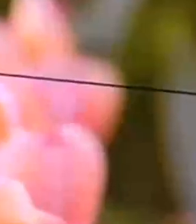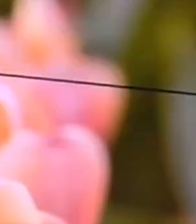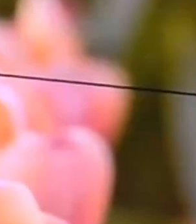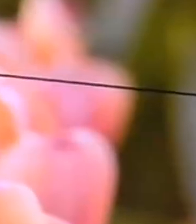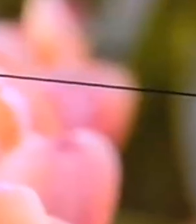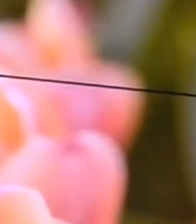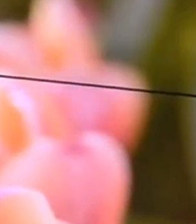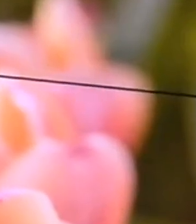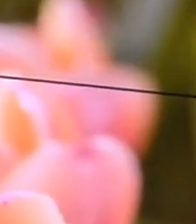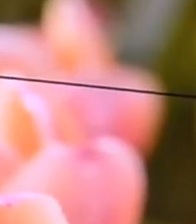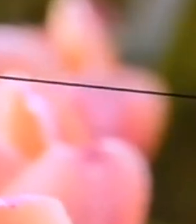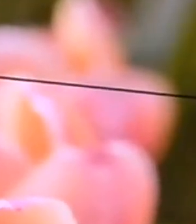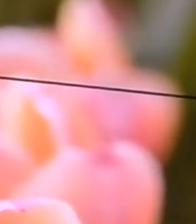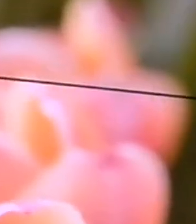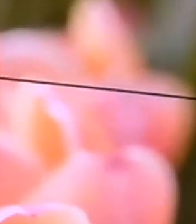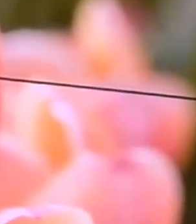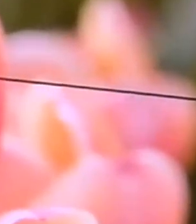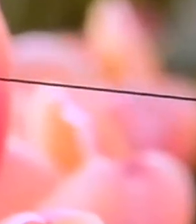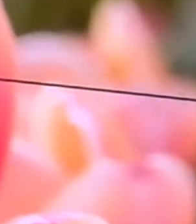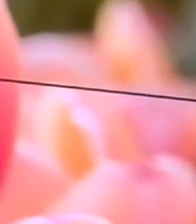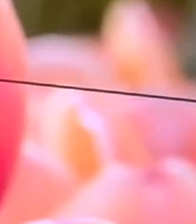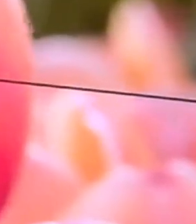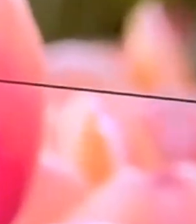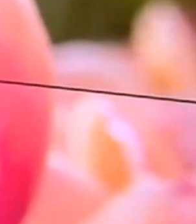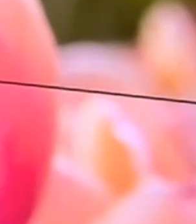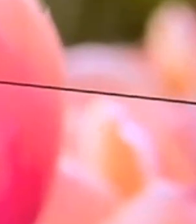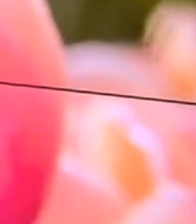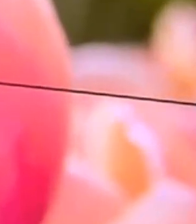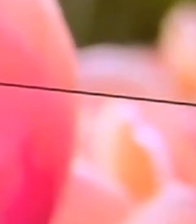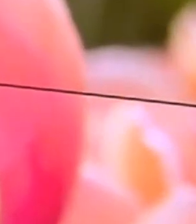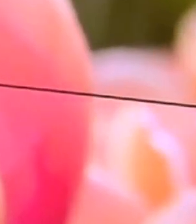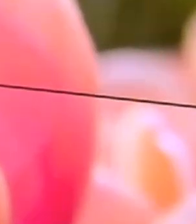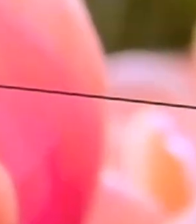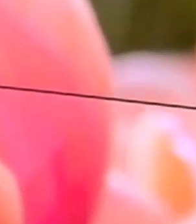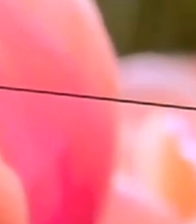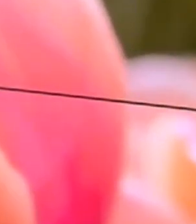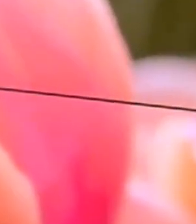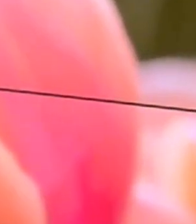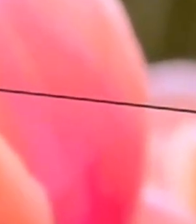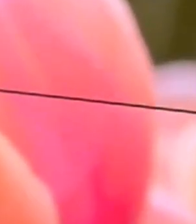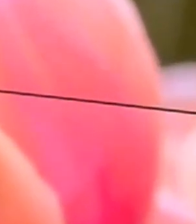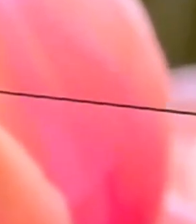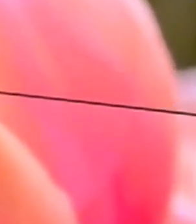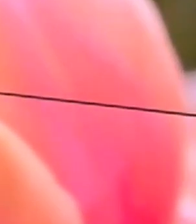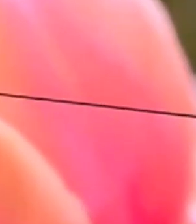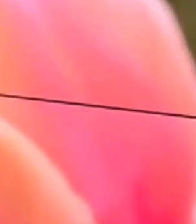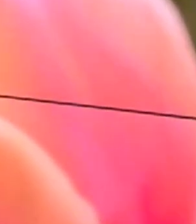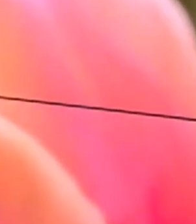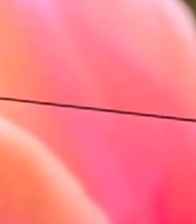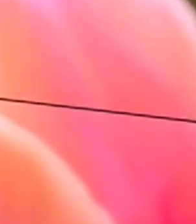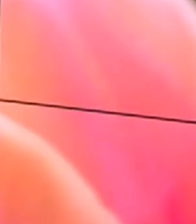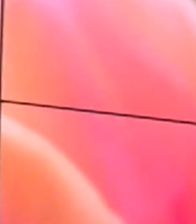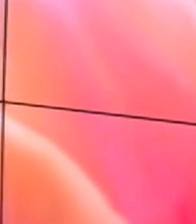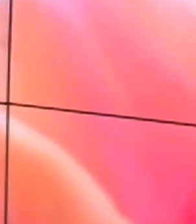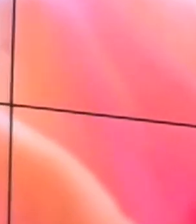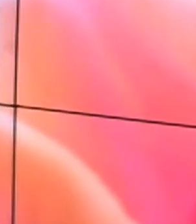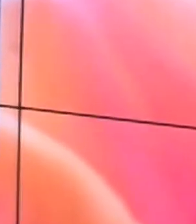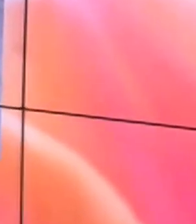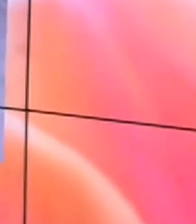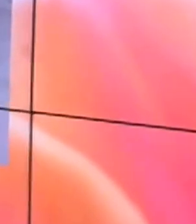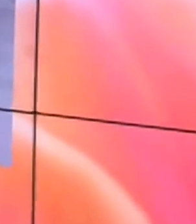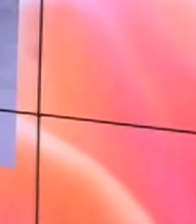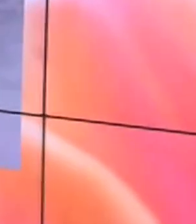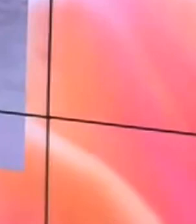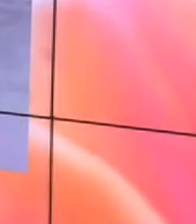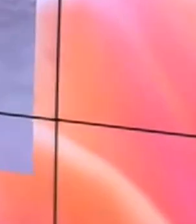келсек, Шымкентте күн бұлттанады, Алматыда найзағай ойнап жауын жауы ықтимал. Екі аймақтада күндіз плюс 31 градус, түнде Шымкентте